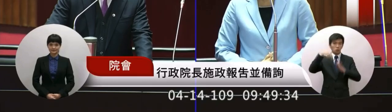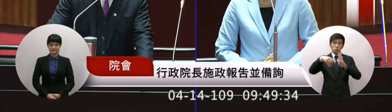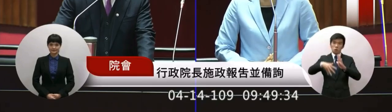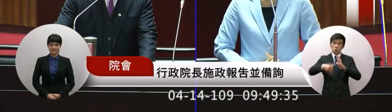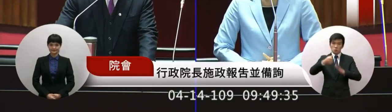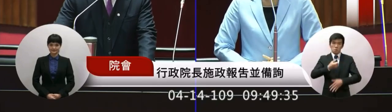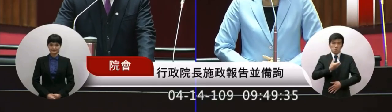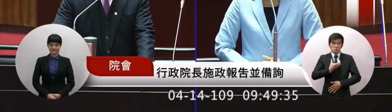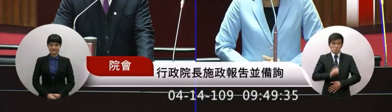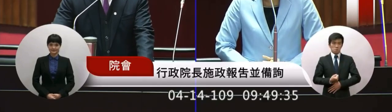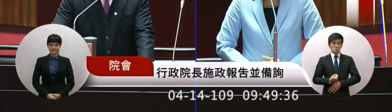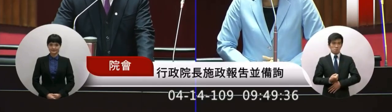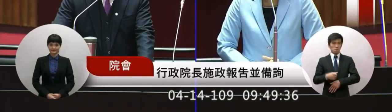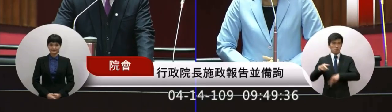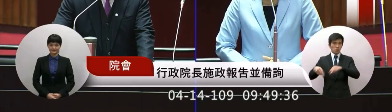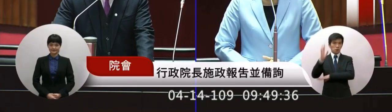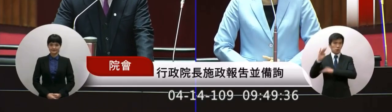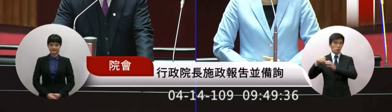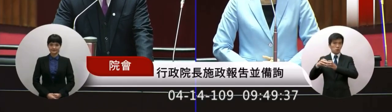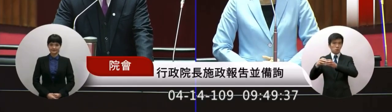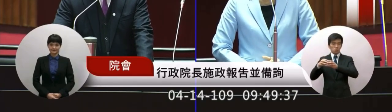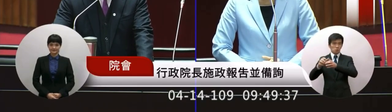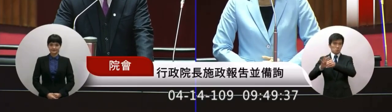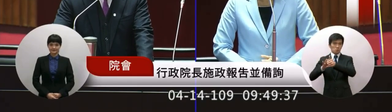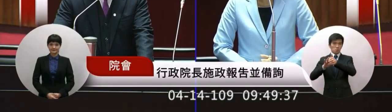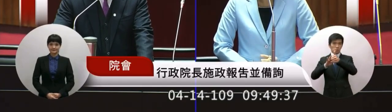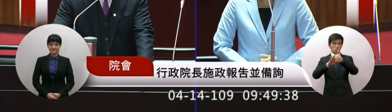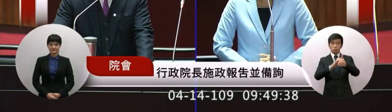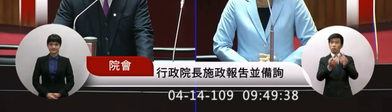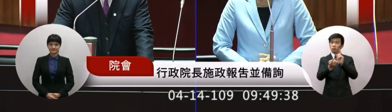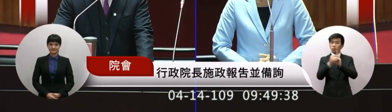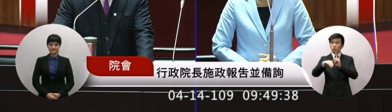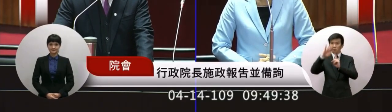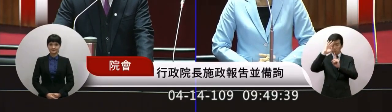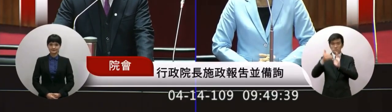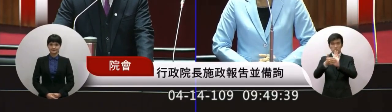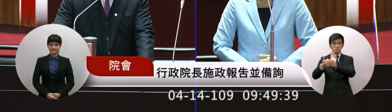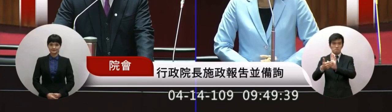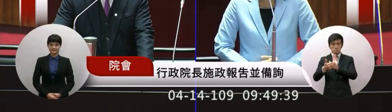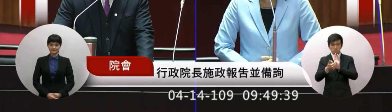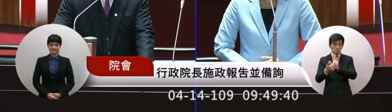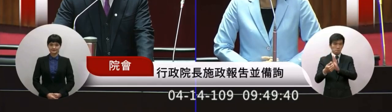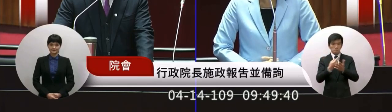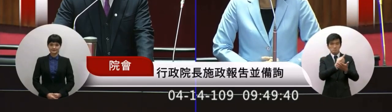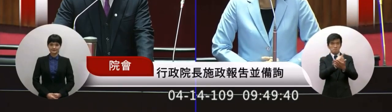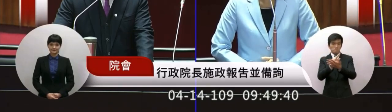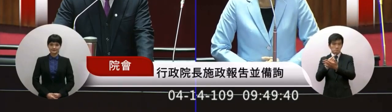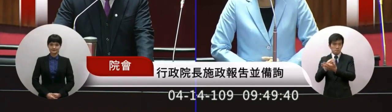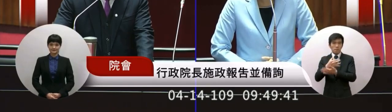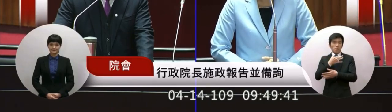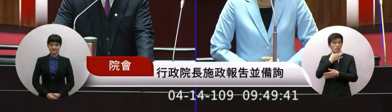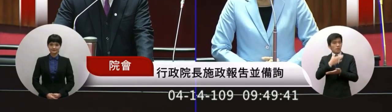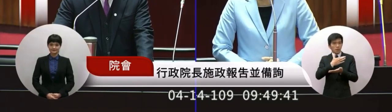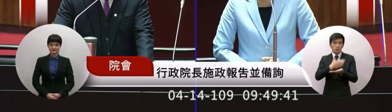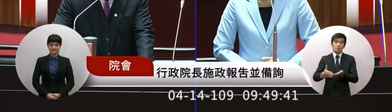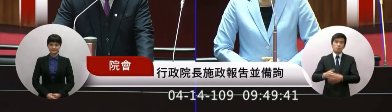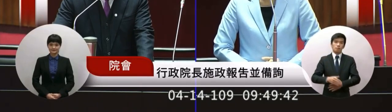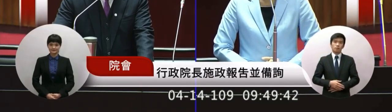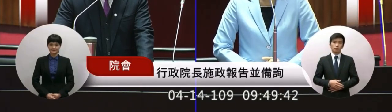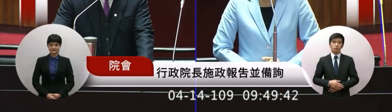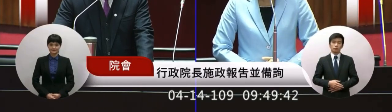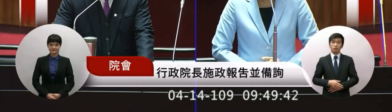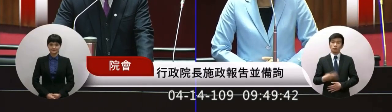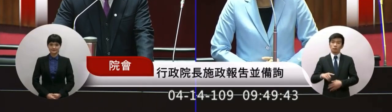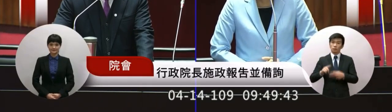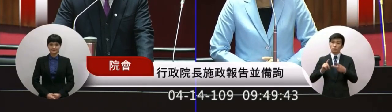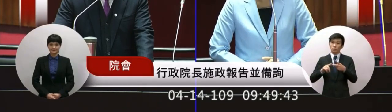而且坚定的带领行政团队，让国人面对这个疫情当中关关难过，关关过。第二个